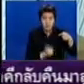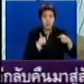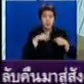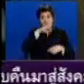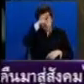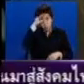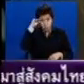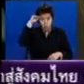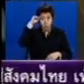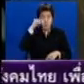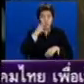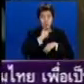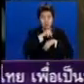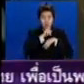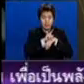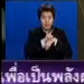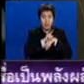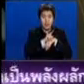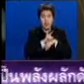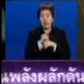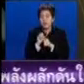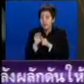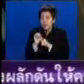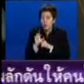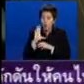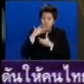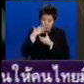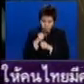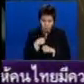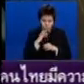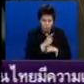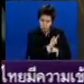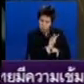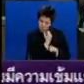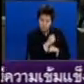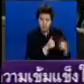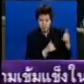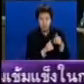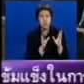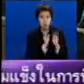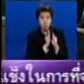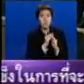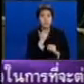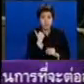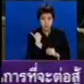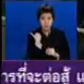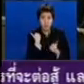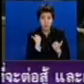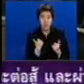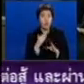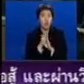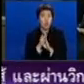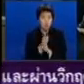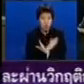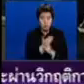นหลีกภัยประธานสภาที่ปรึกษาพรรคประชาธิปัตย์และสมาชิกพรรคอีกหลาย10คนที่เดินทางเข้าร่วมประชุมด้วยทางนี้ก่อนเข้าสู่ว